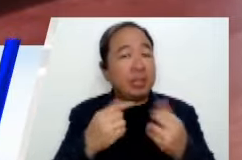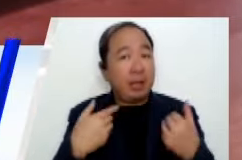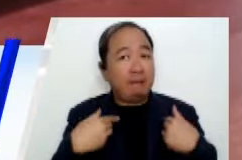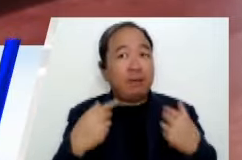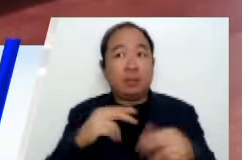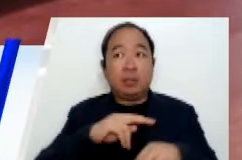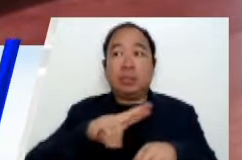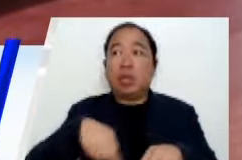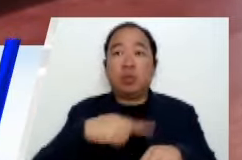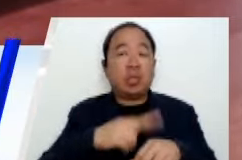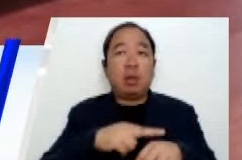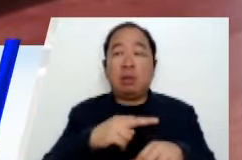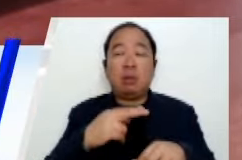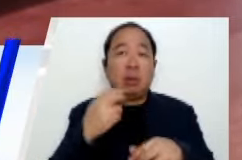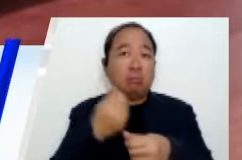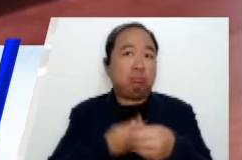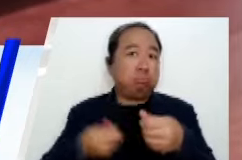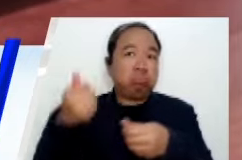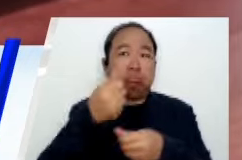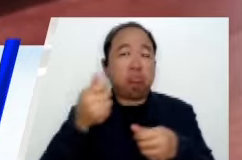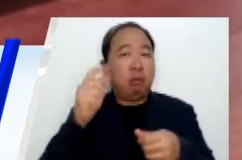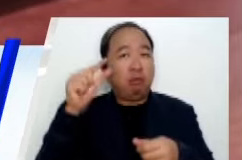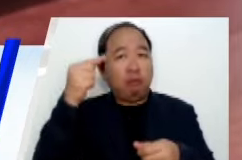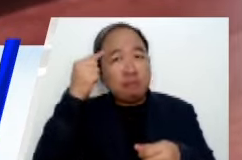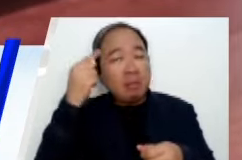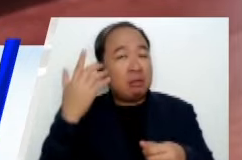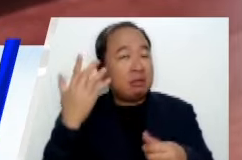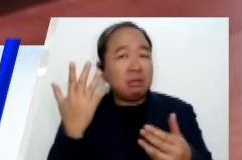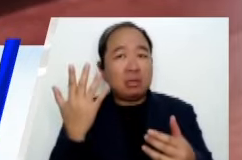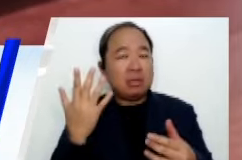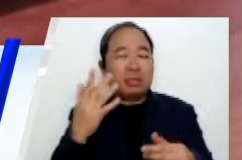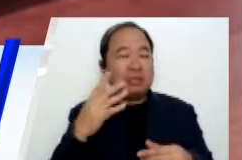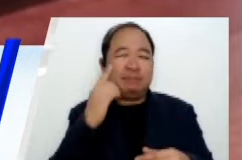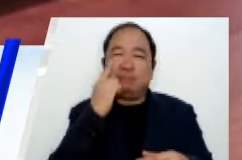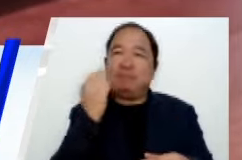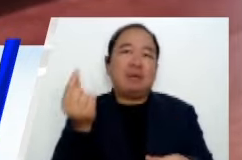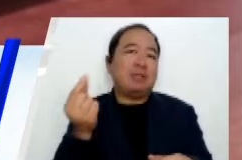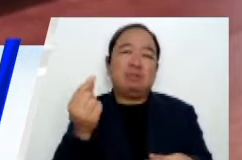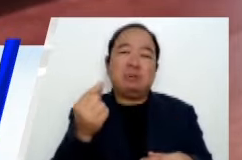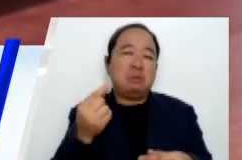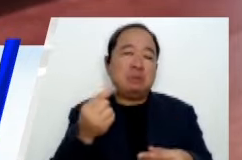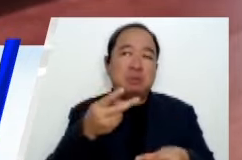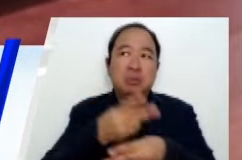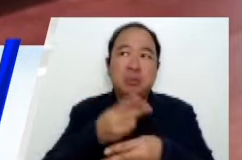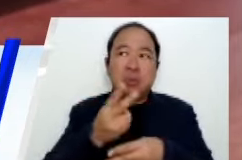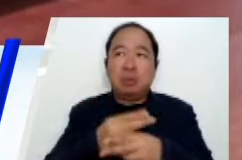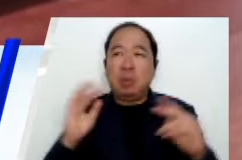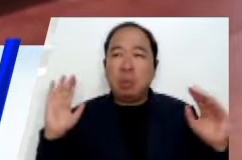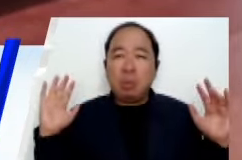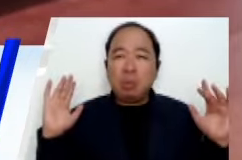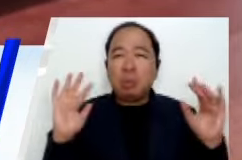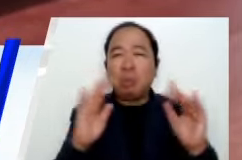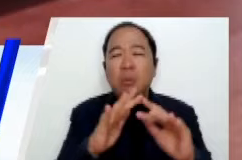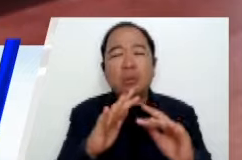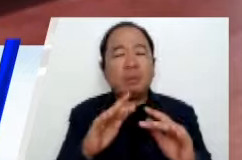officials. Hindi kaya ng kuan, hindi kung maraming tao ini-expect,